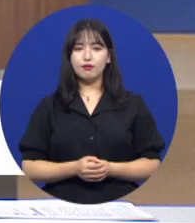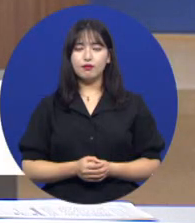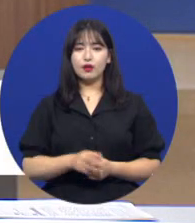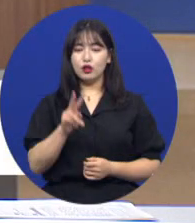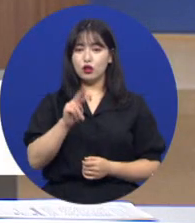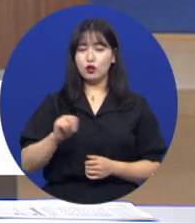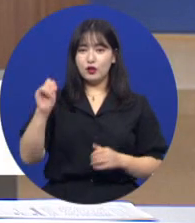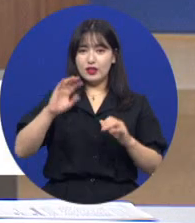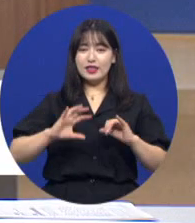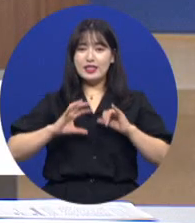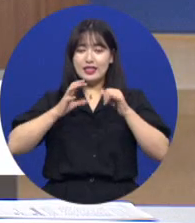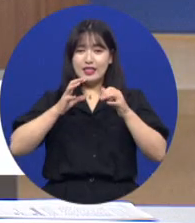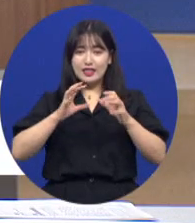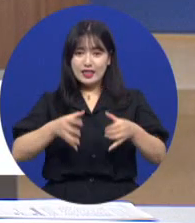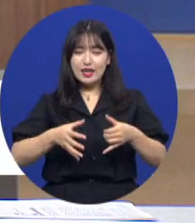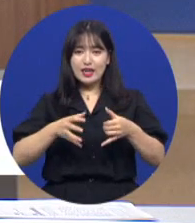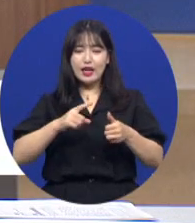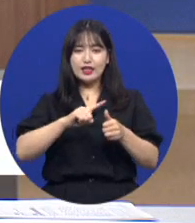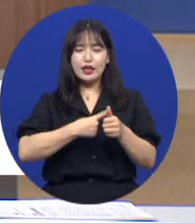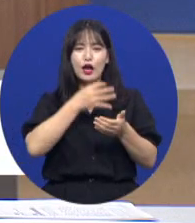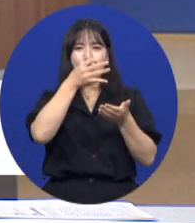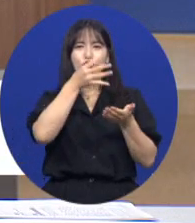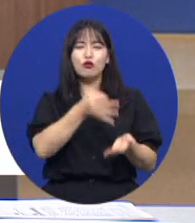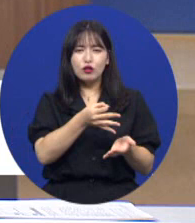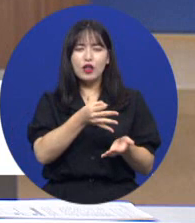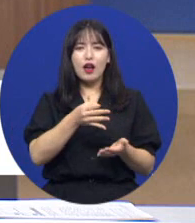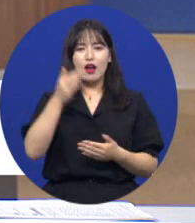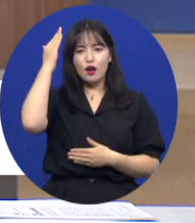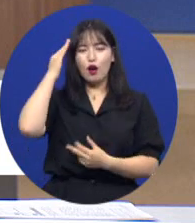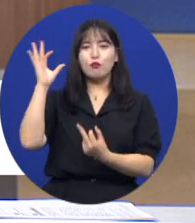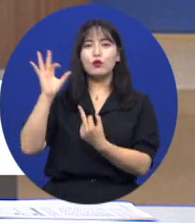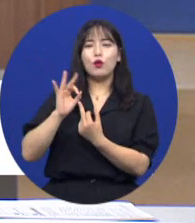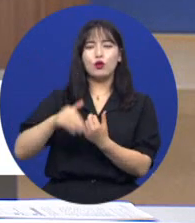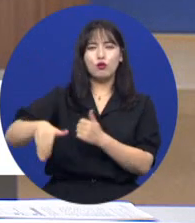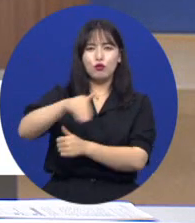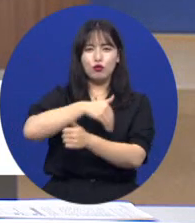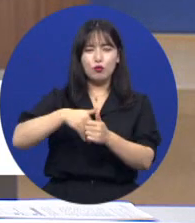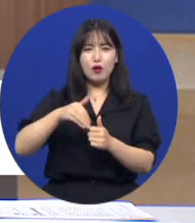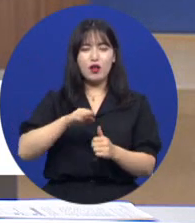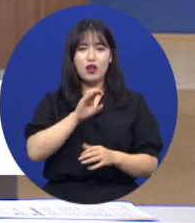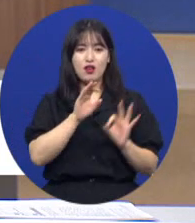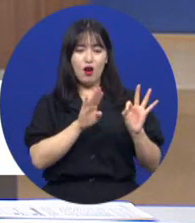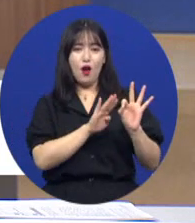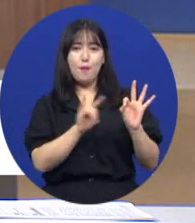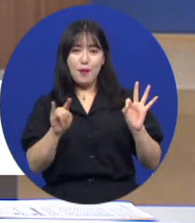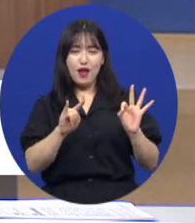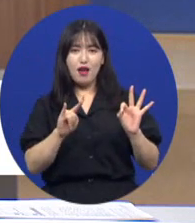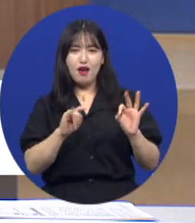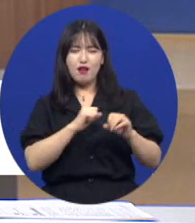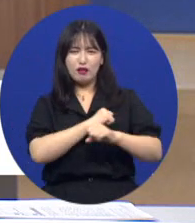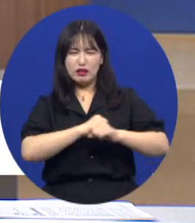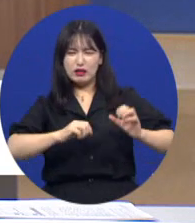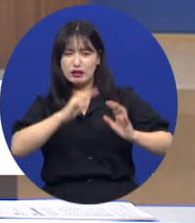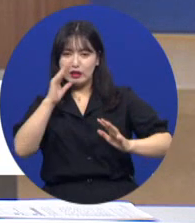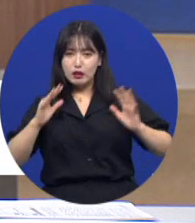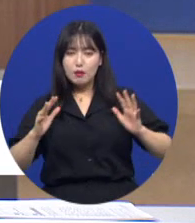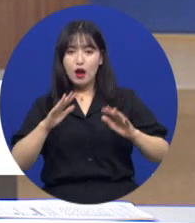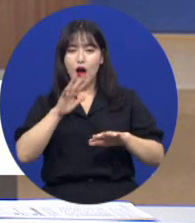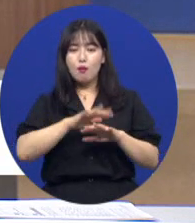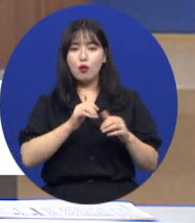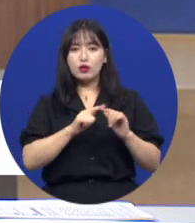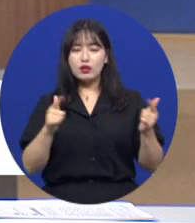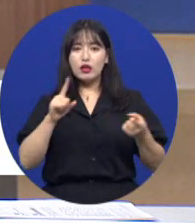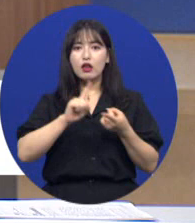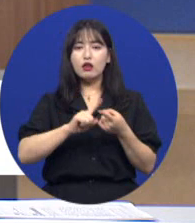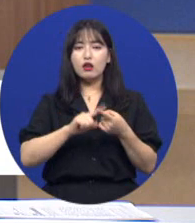유네스코 세계 자연 유산인 검은 오름 일대의 아 축구장 10배 크기 의 임야와 목장을 불법 훼손한 일당이